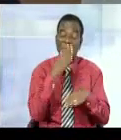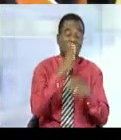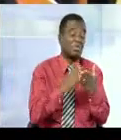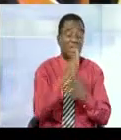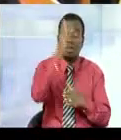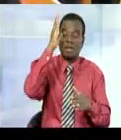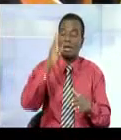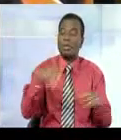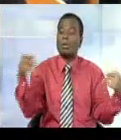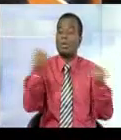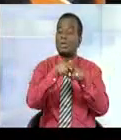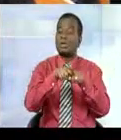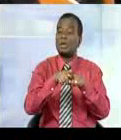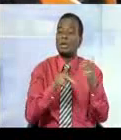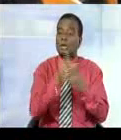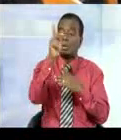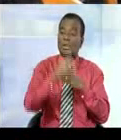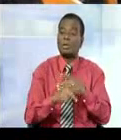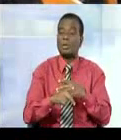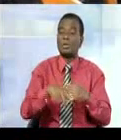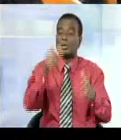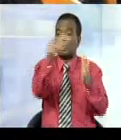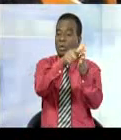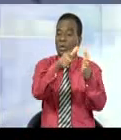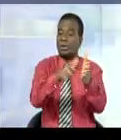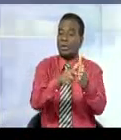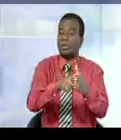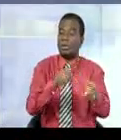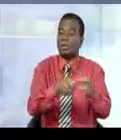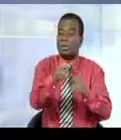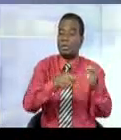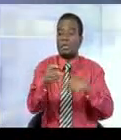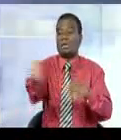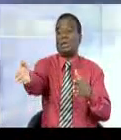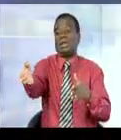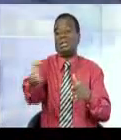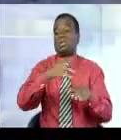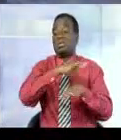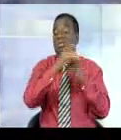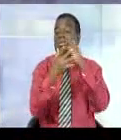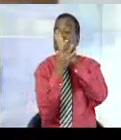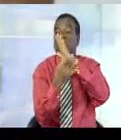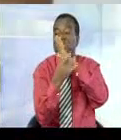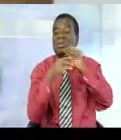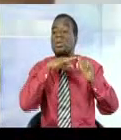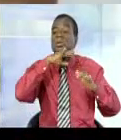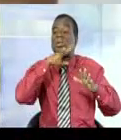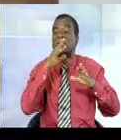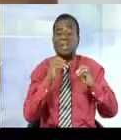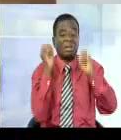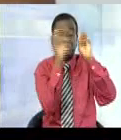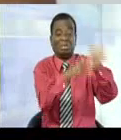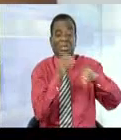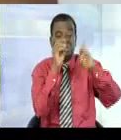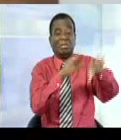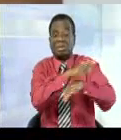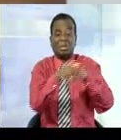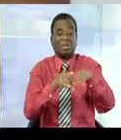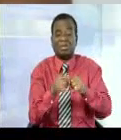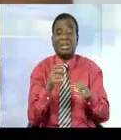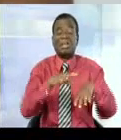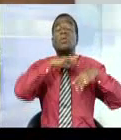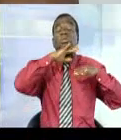lauriers. Également, le projet d'arrêté relatif à la gestion des huiles usagées et le mode de calcul de la taxe industrielle